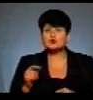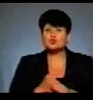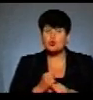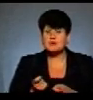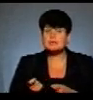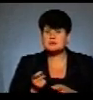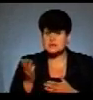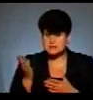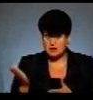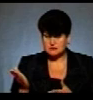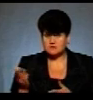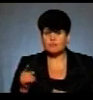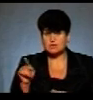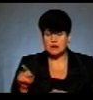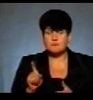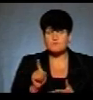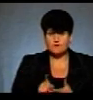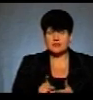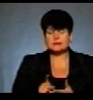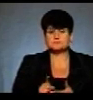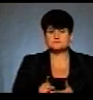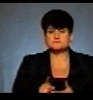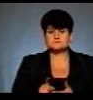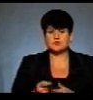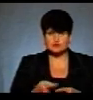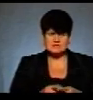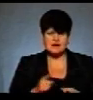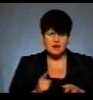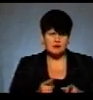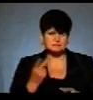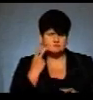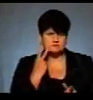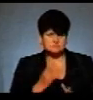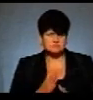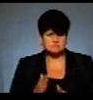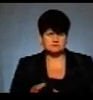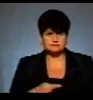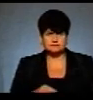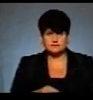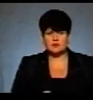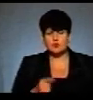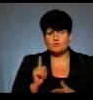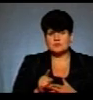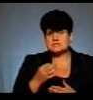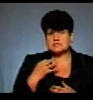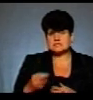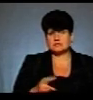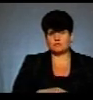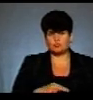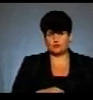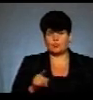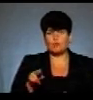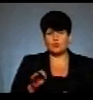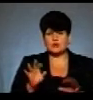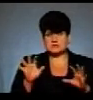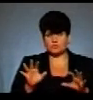вона повинна, ну, якщо це реально там систематичне насильство, інформувати поліцію. Зараз по закону вони